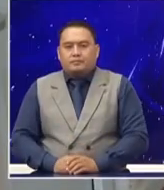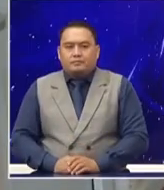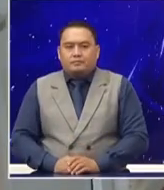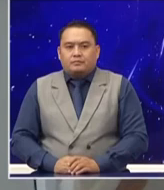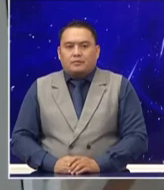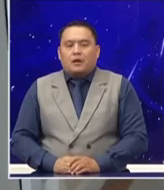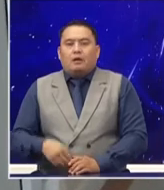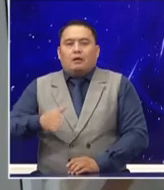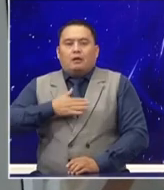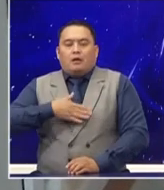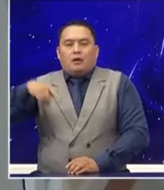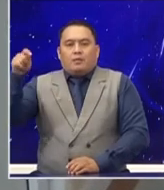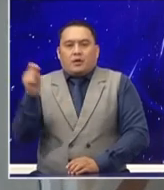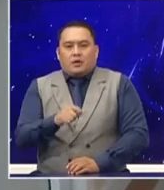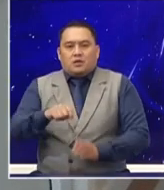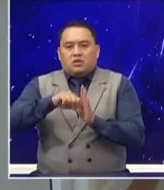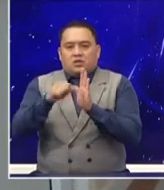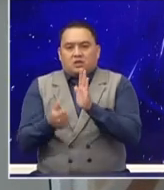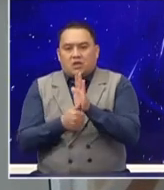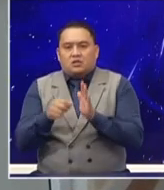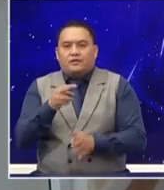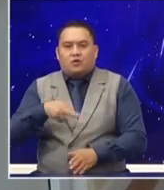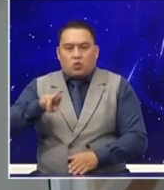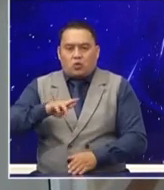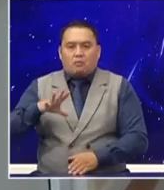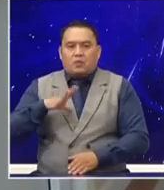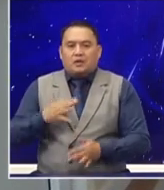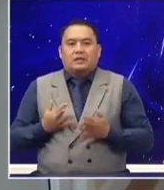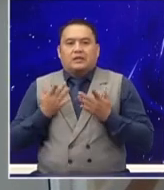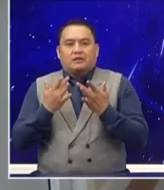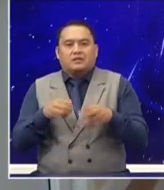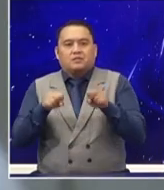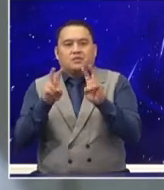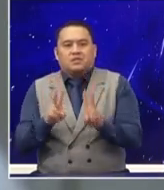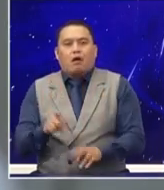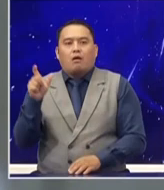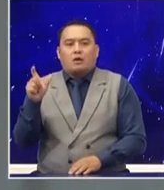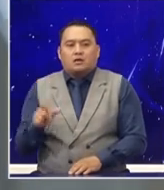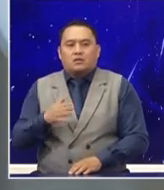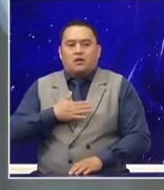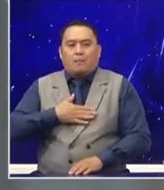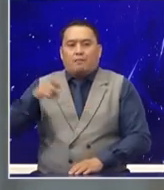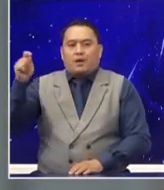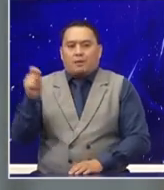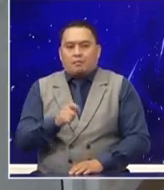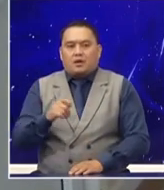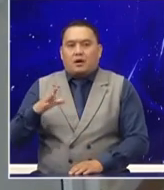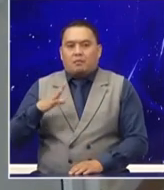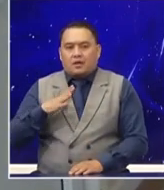Сюда ехала 16 июня, когда именно требовались специалисты. Когда я приехала,